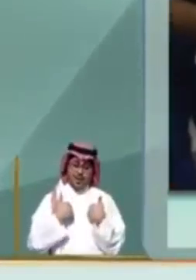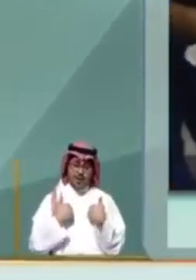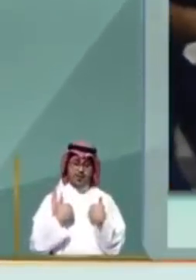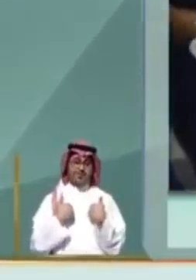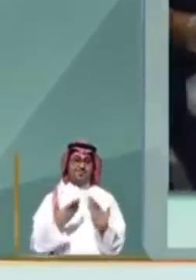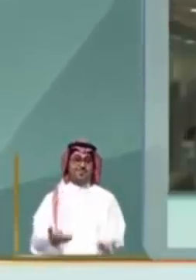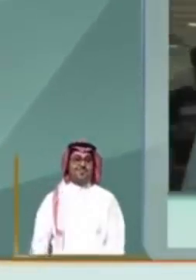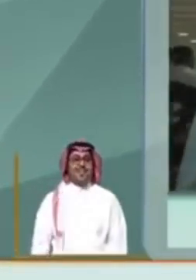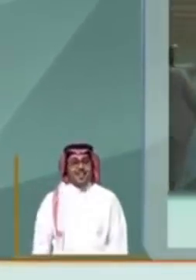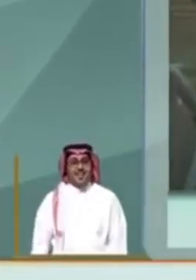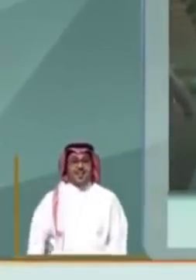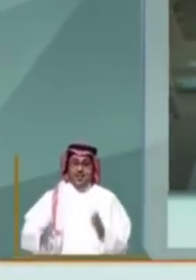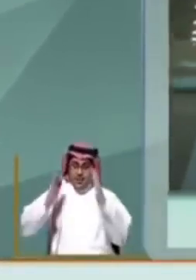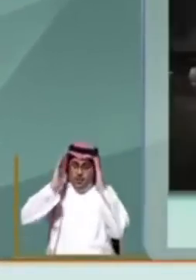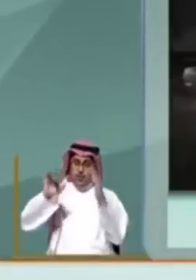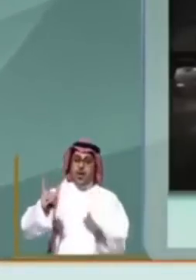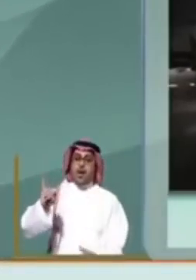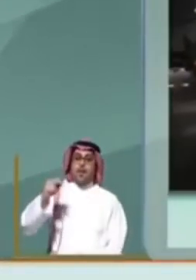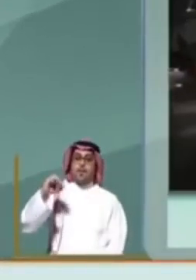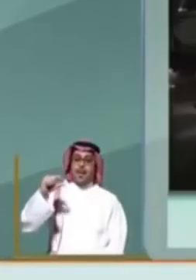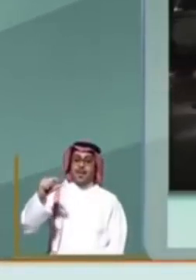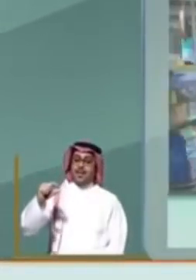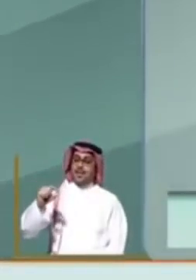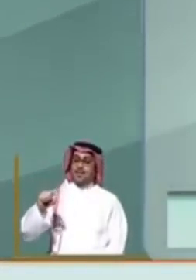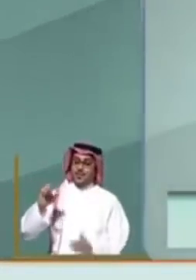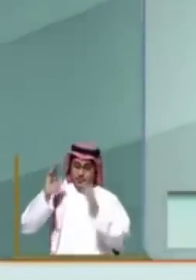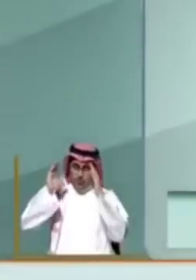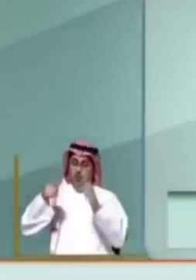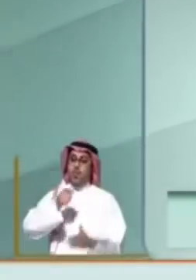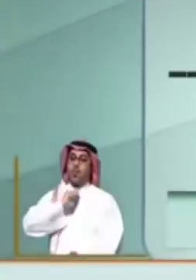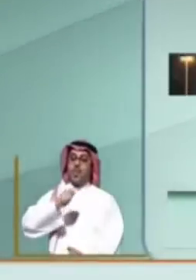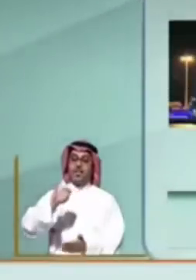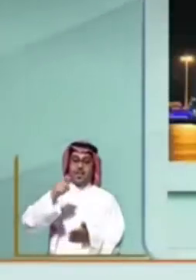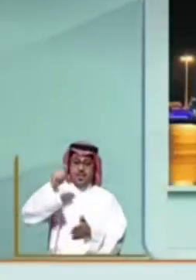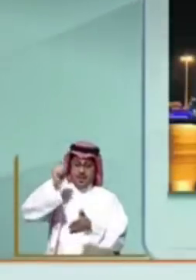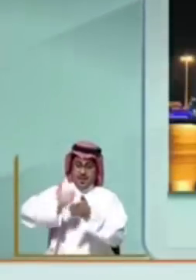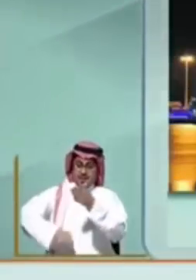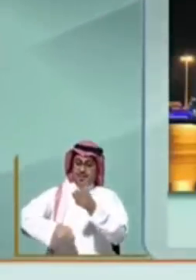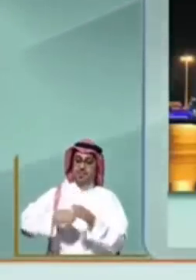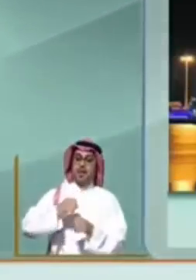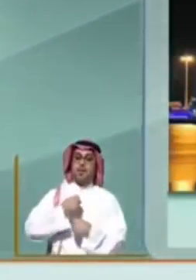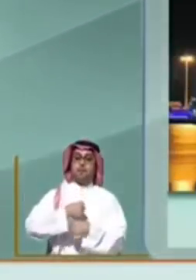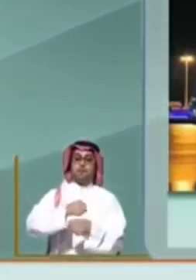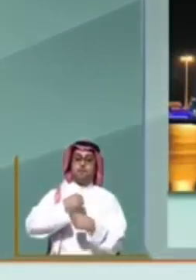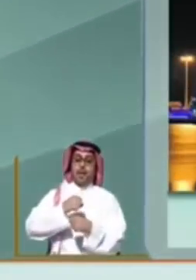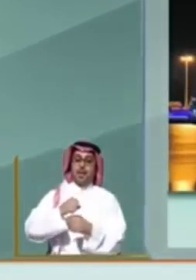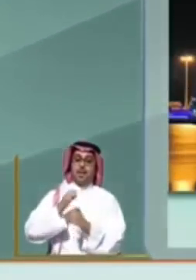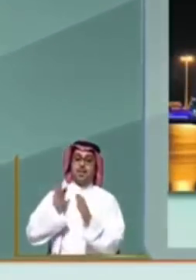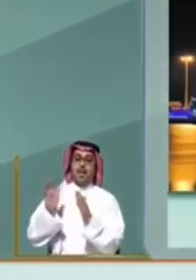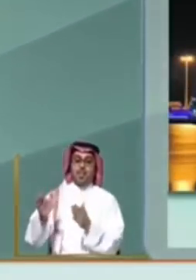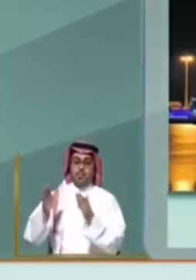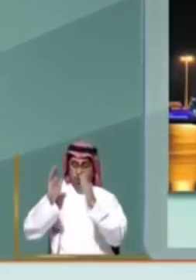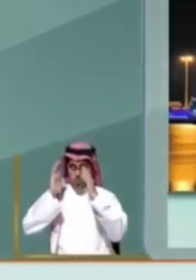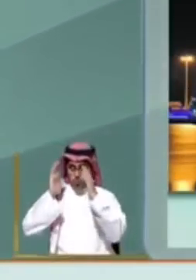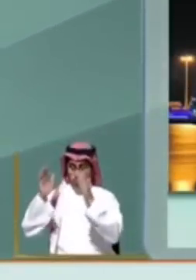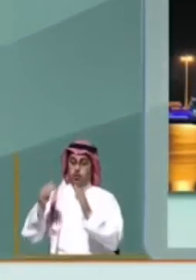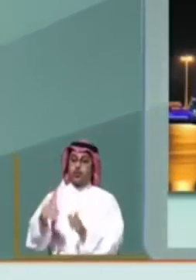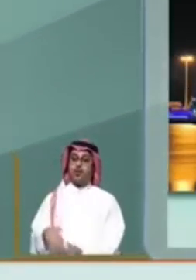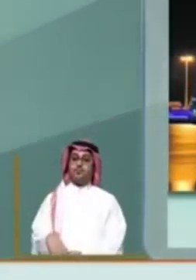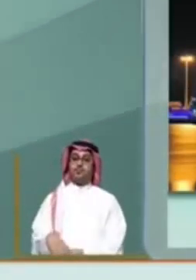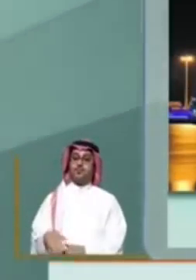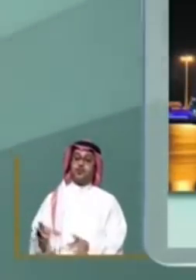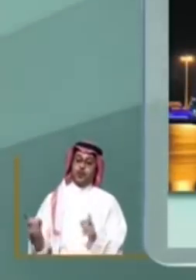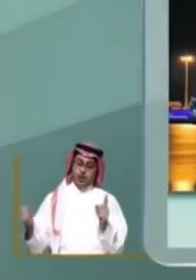جميل. الأستاذ محمد الصفيان المتحدث الرسمي لأمانة المنطقة الشرقية، شكرا جزيلا